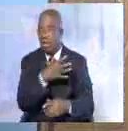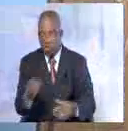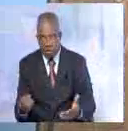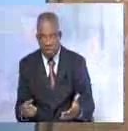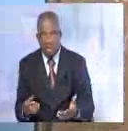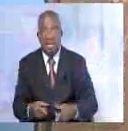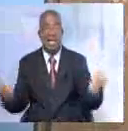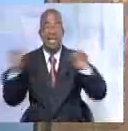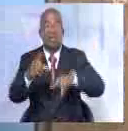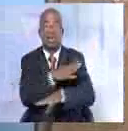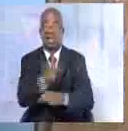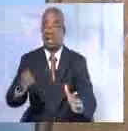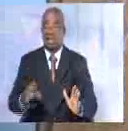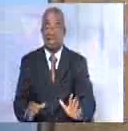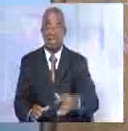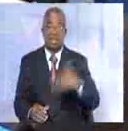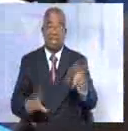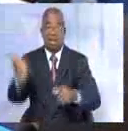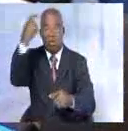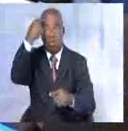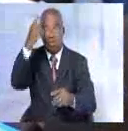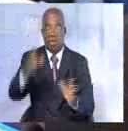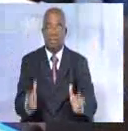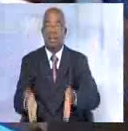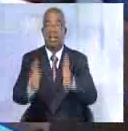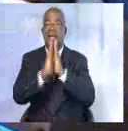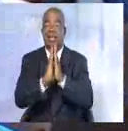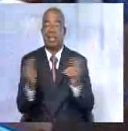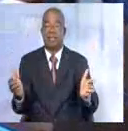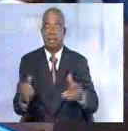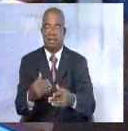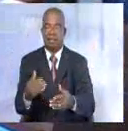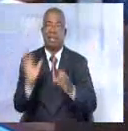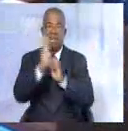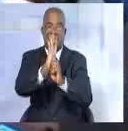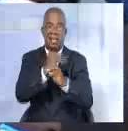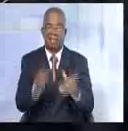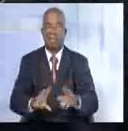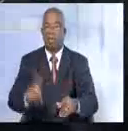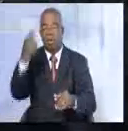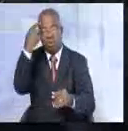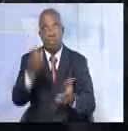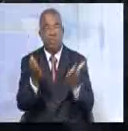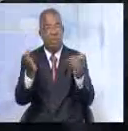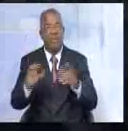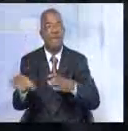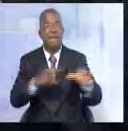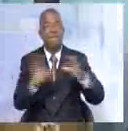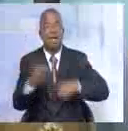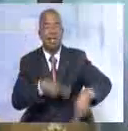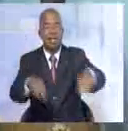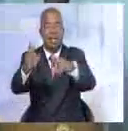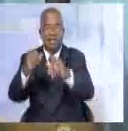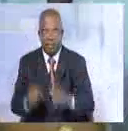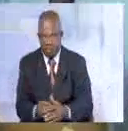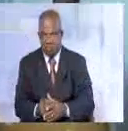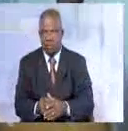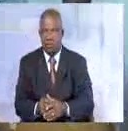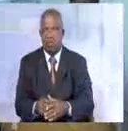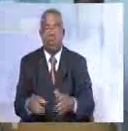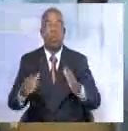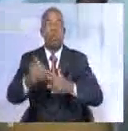des commandes de travaux, fournitures et prestations passées par les services de l'État et des personnes morales de droit public ou privé soumises aux